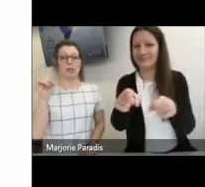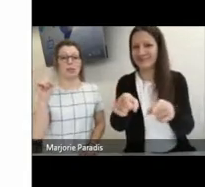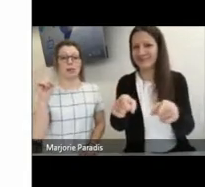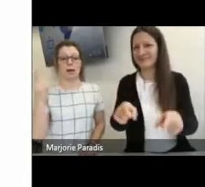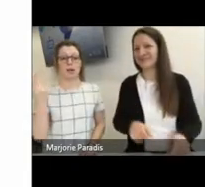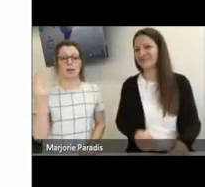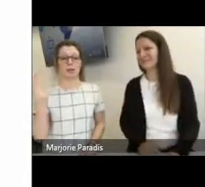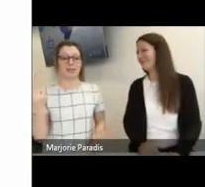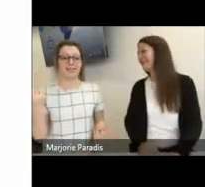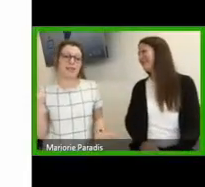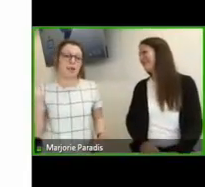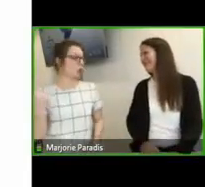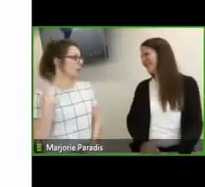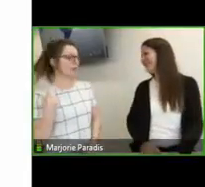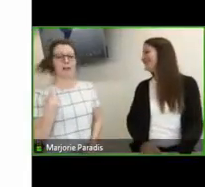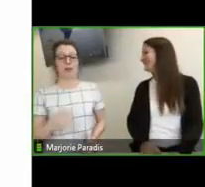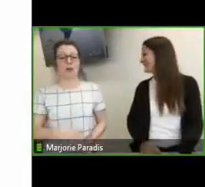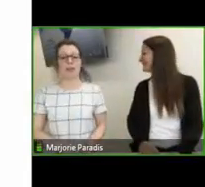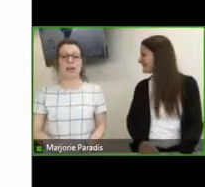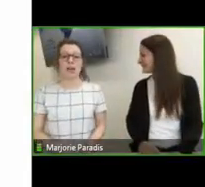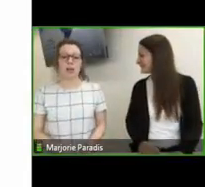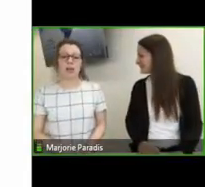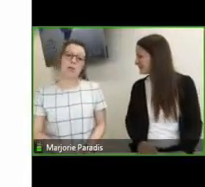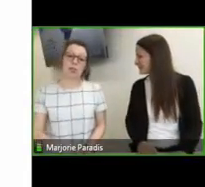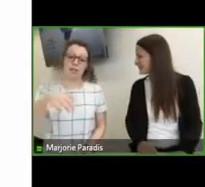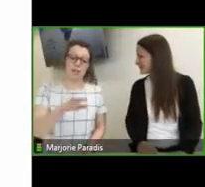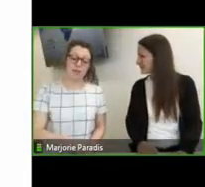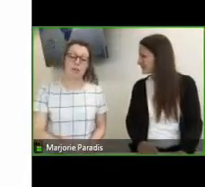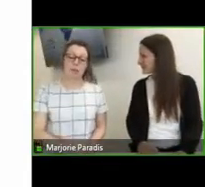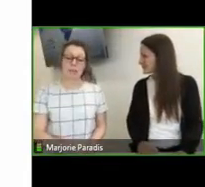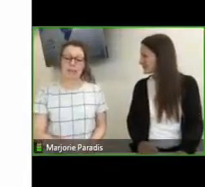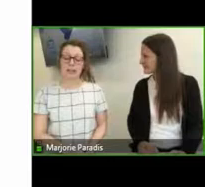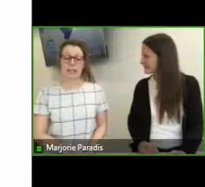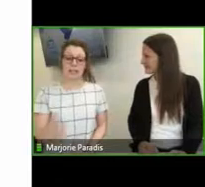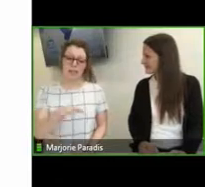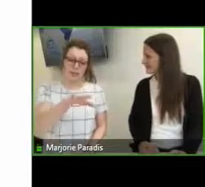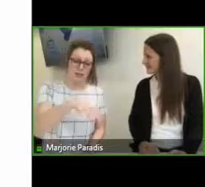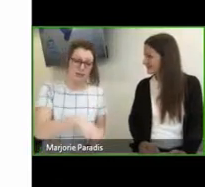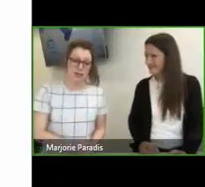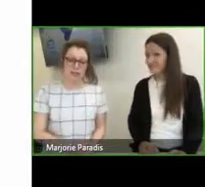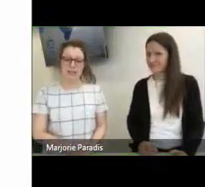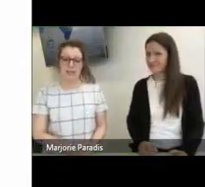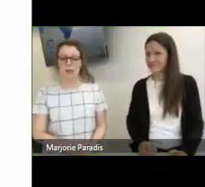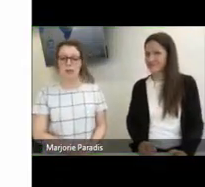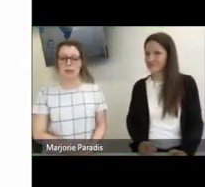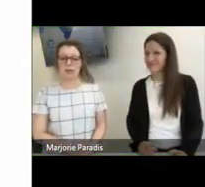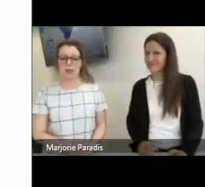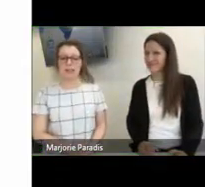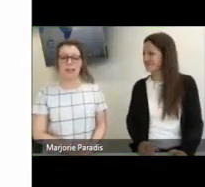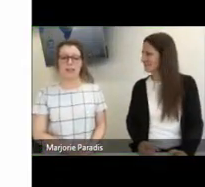que tout ça, ça part d'un clic, dans le fond, puis comme le disait finalement Patrick Lagacé dans la